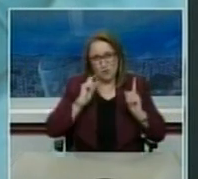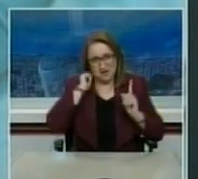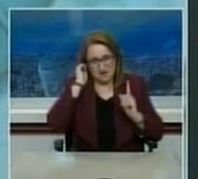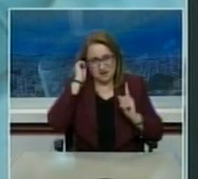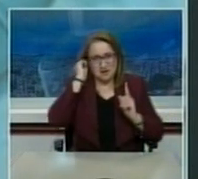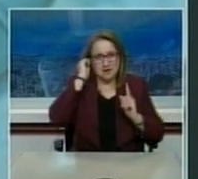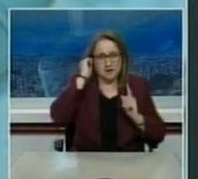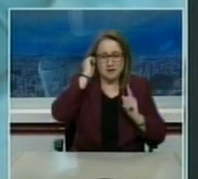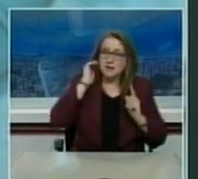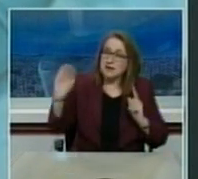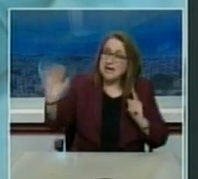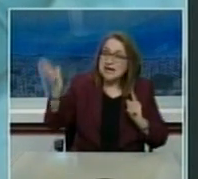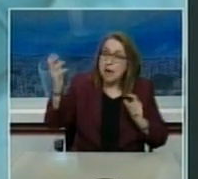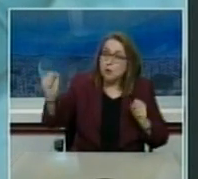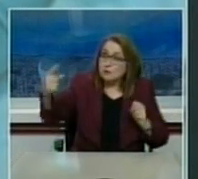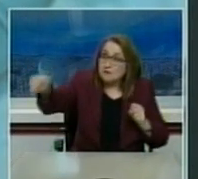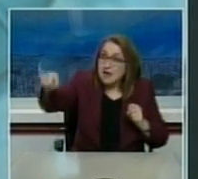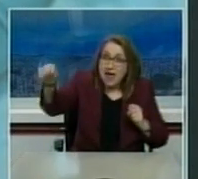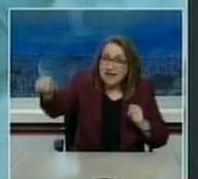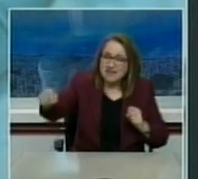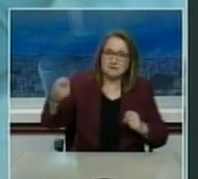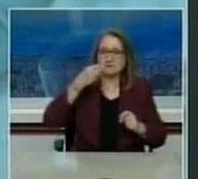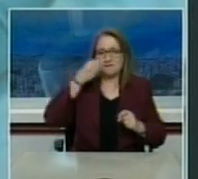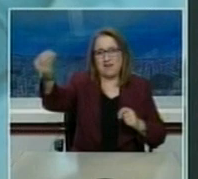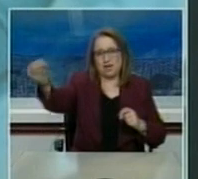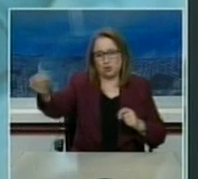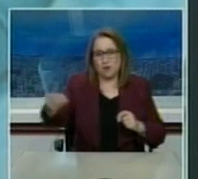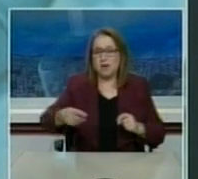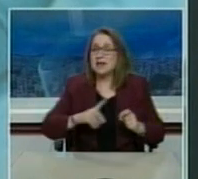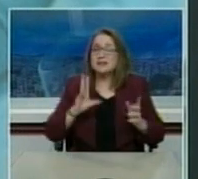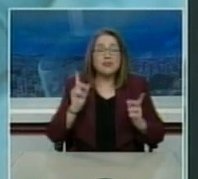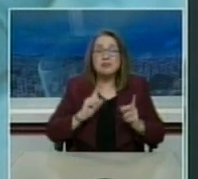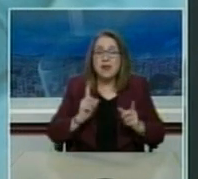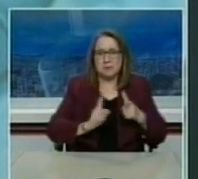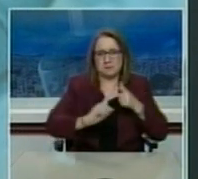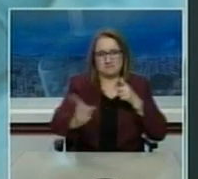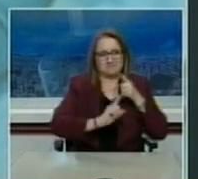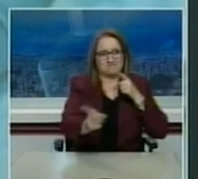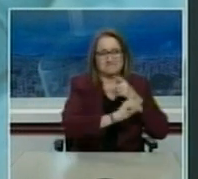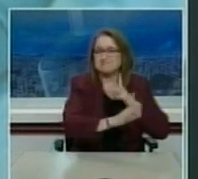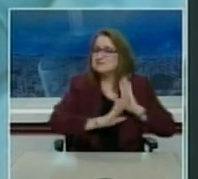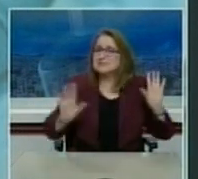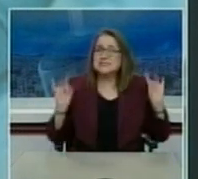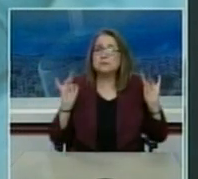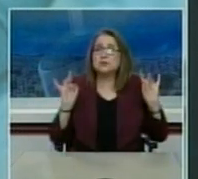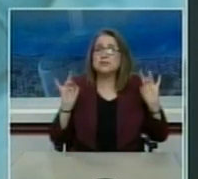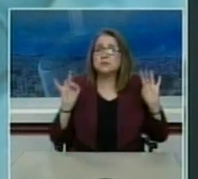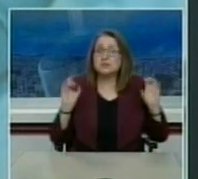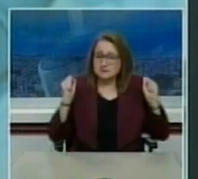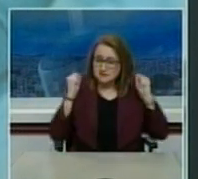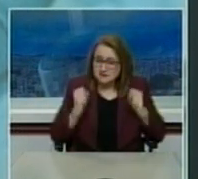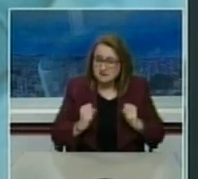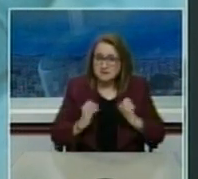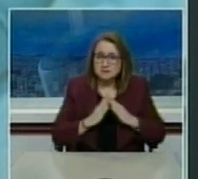μας στο ελάχιστο και κυρίως να αποφεύγουμε τις μετακινήσεις σε άλλες περιοχές προκειμένου να περιορίσουμε τη διασπορά της νόσου. Άρα,